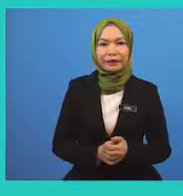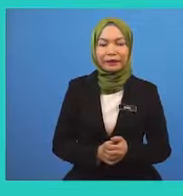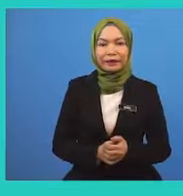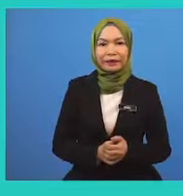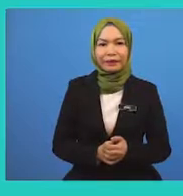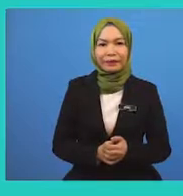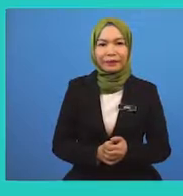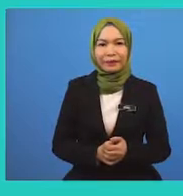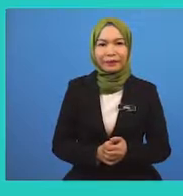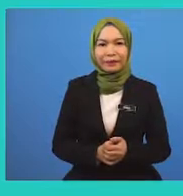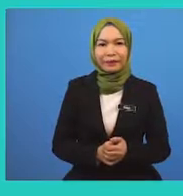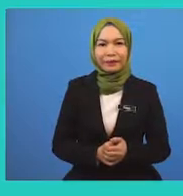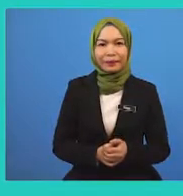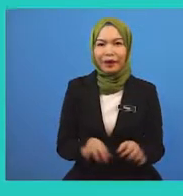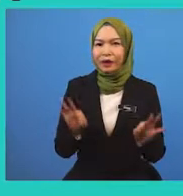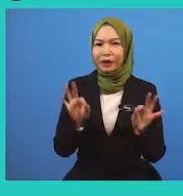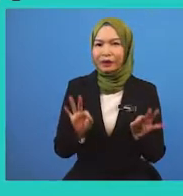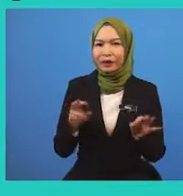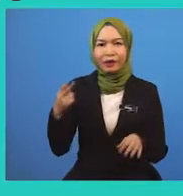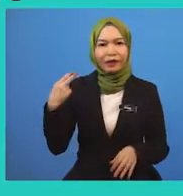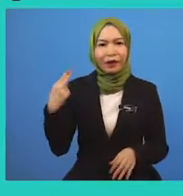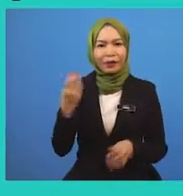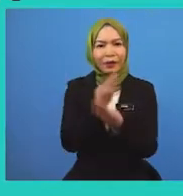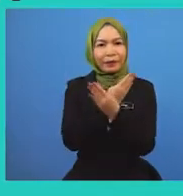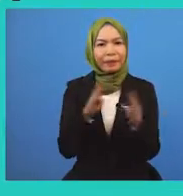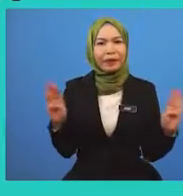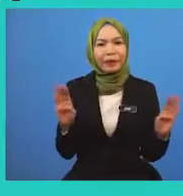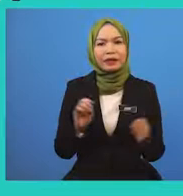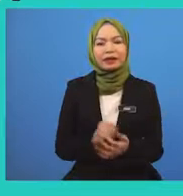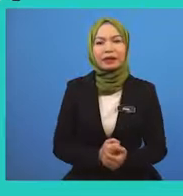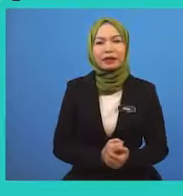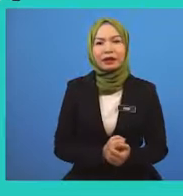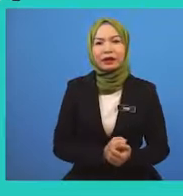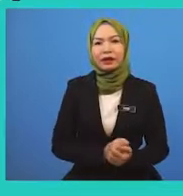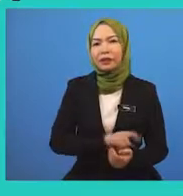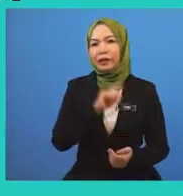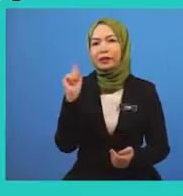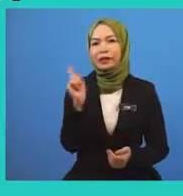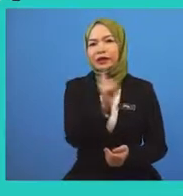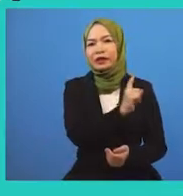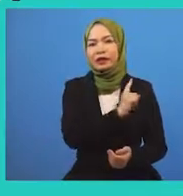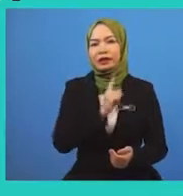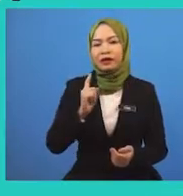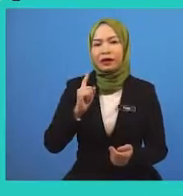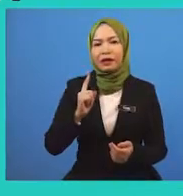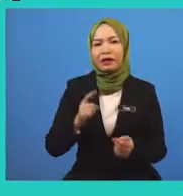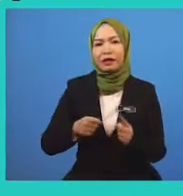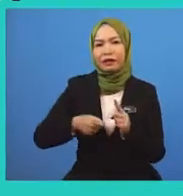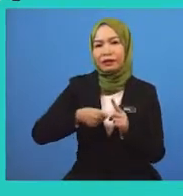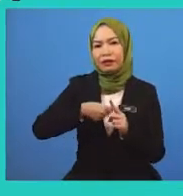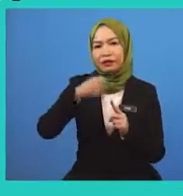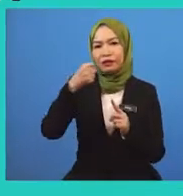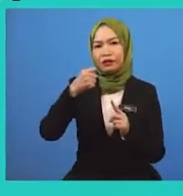murid-murid? Jika haba dibebaskan ke persekitaran, suhu persekitaran akan